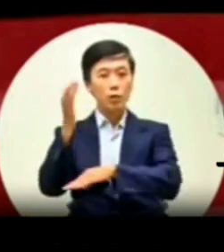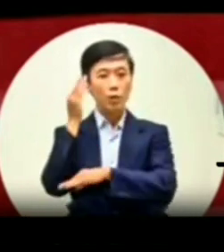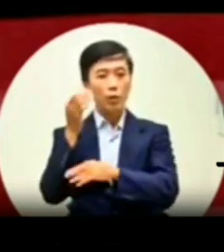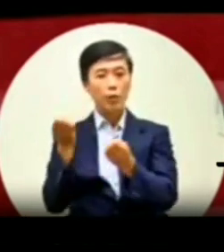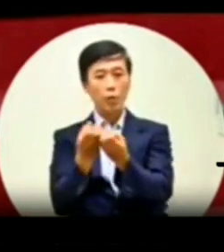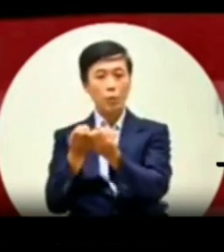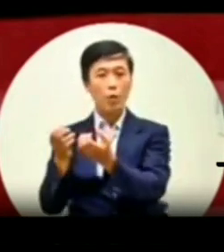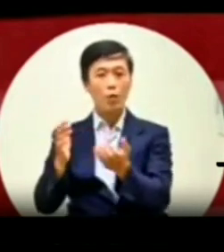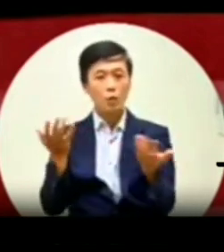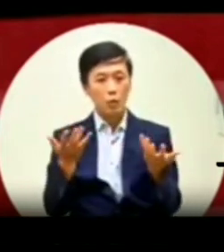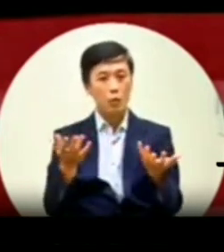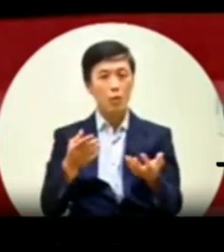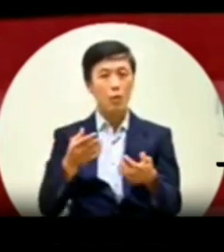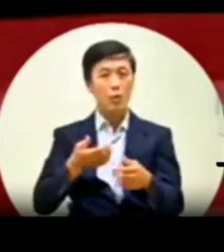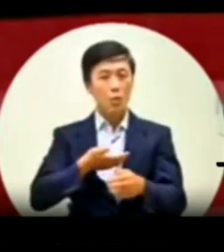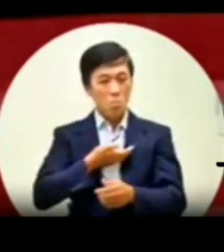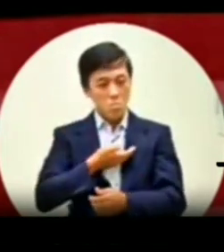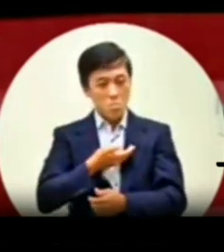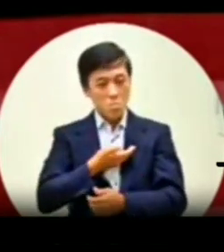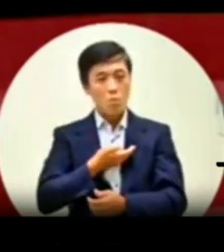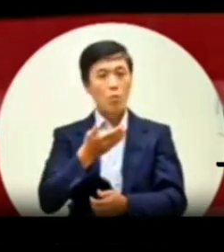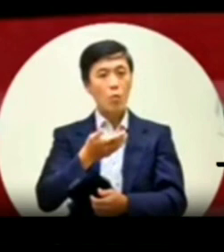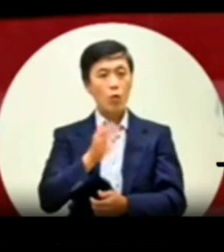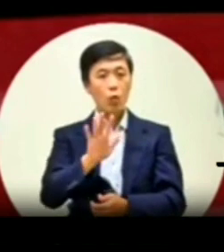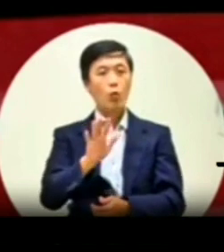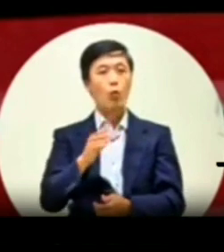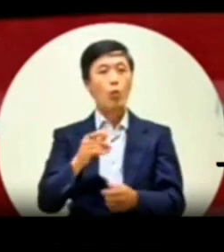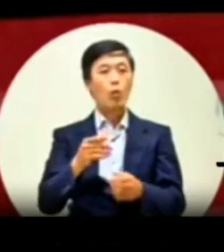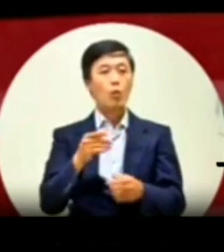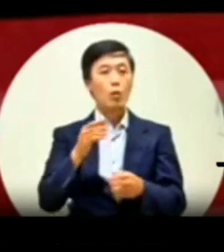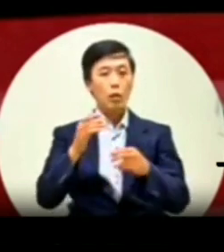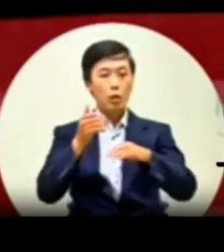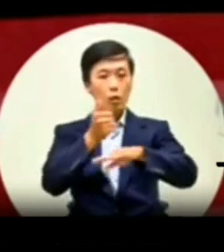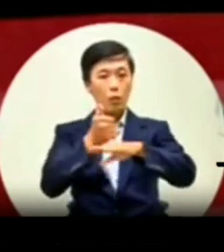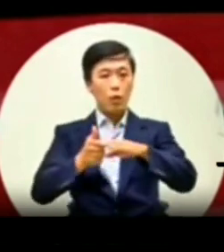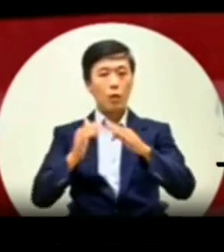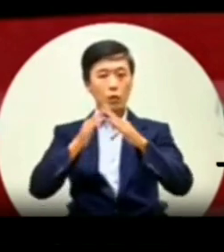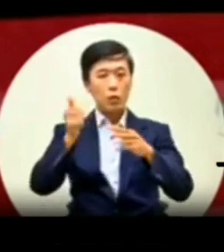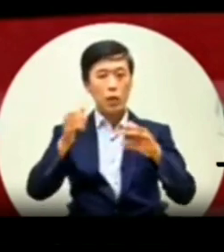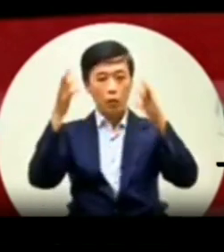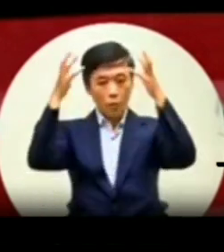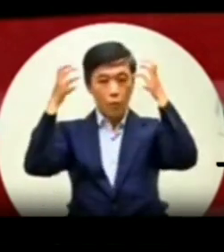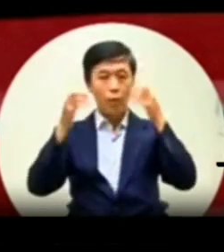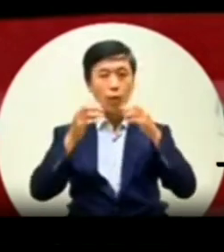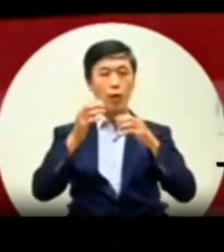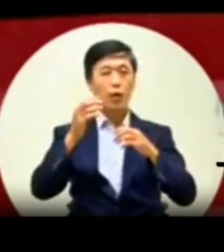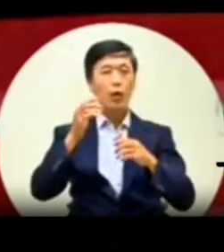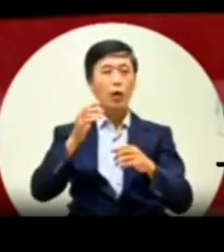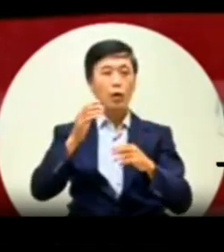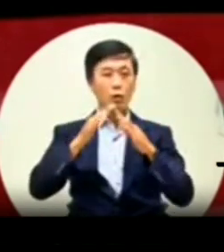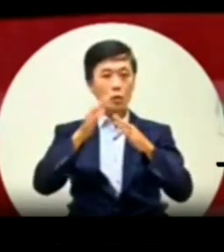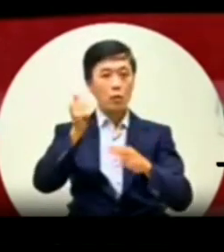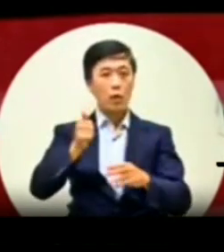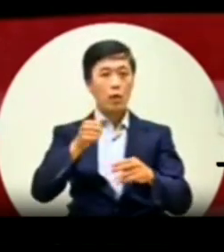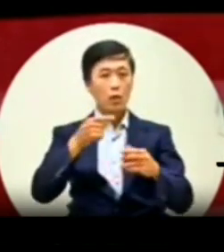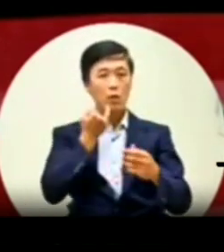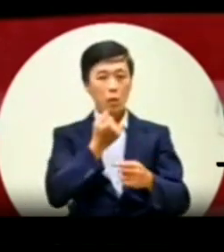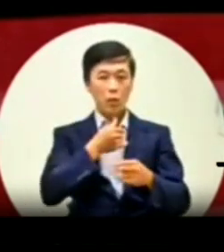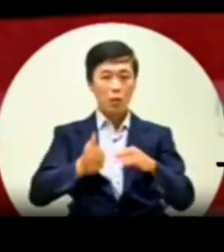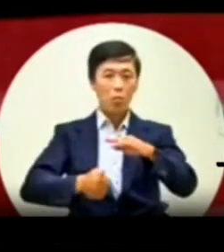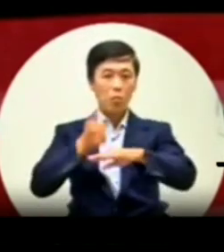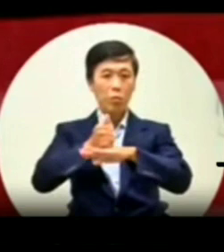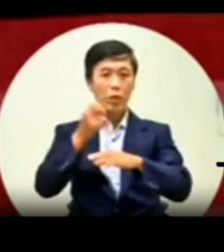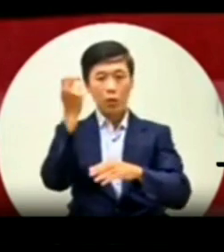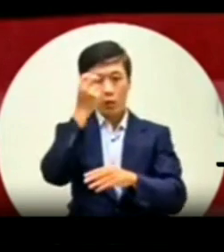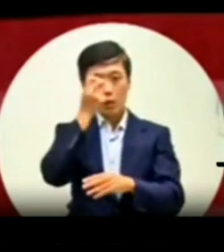予很多很多的包容的。所以呢，即便呢陈菊市长很有可能去做监察院院长，高雄市还有很多的案子